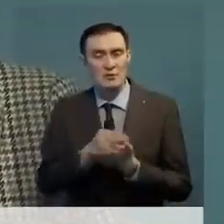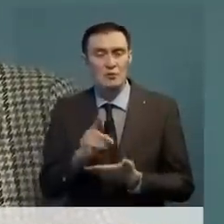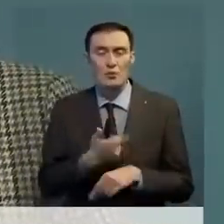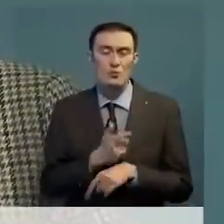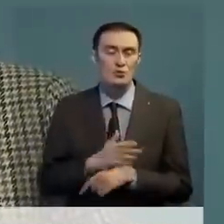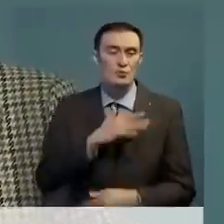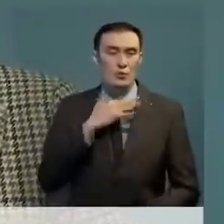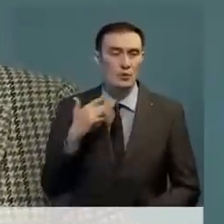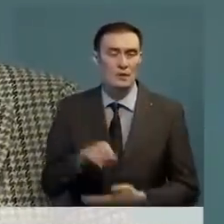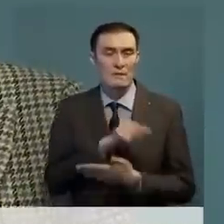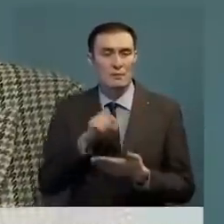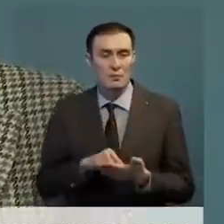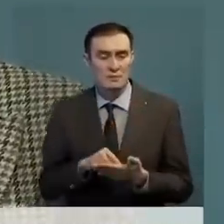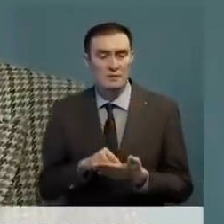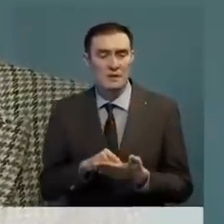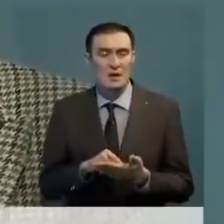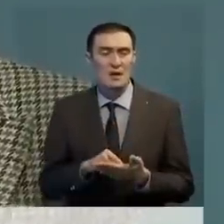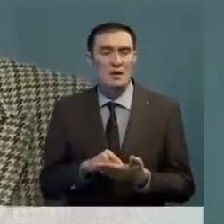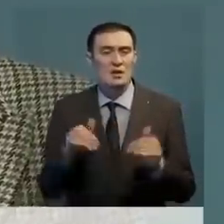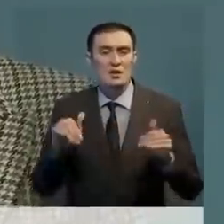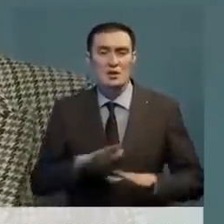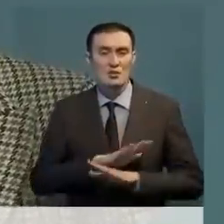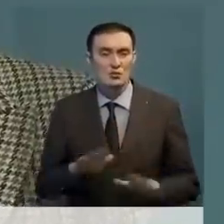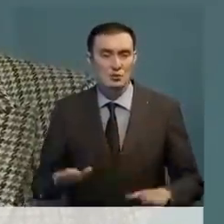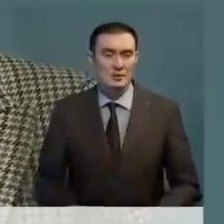много вопросов не урегулировано.